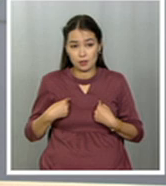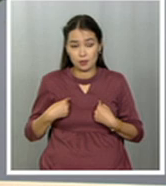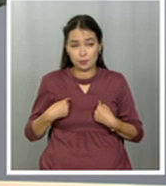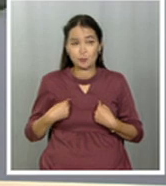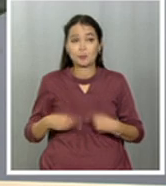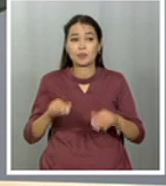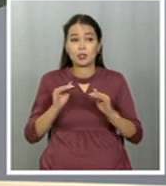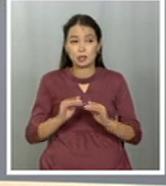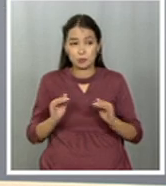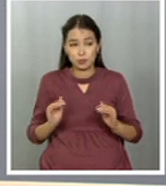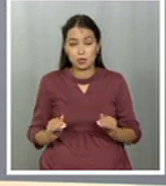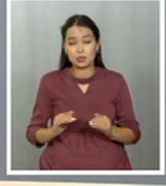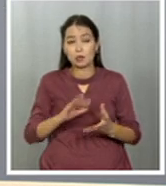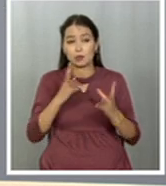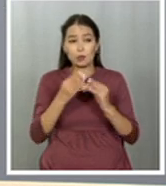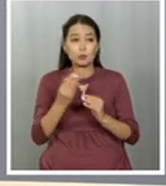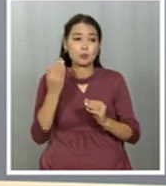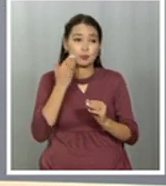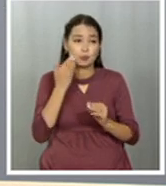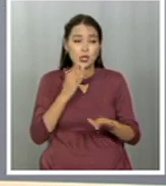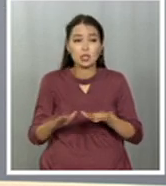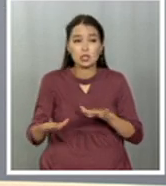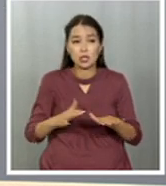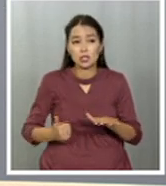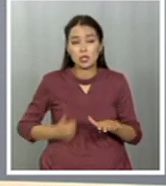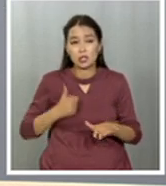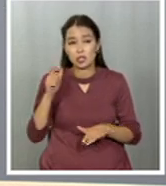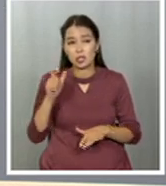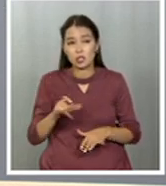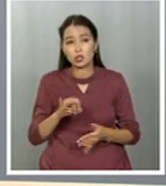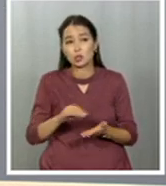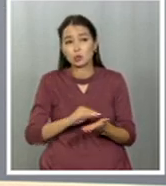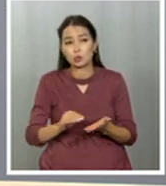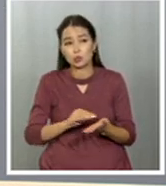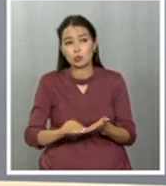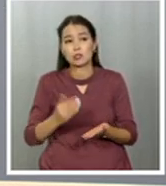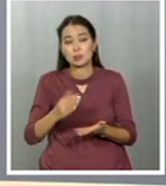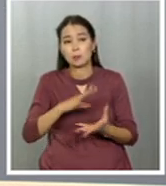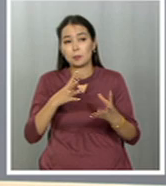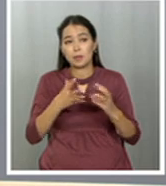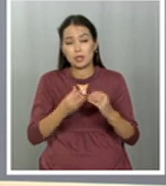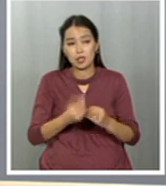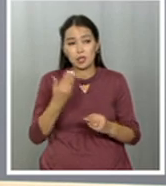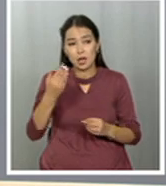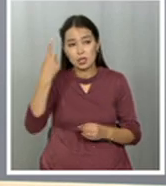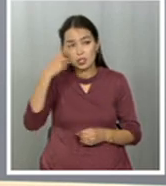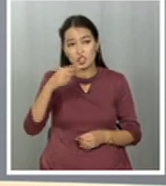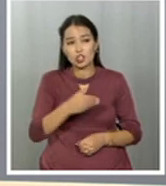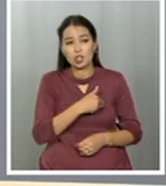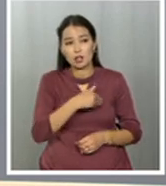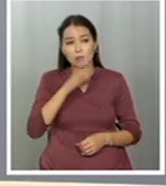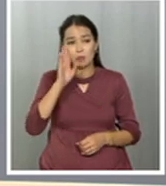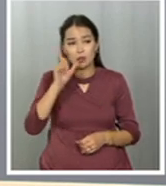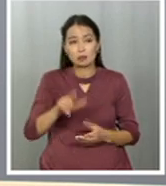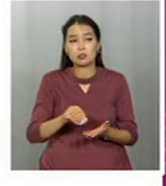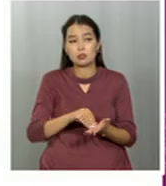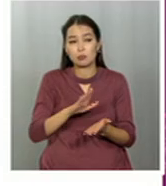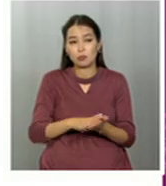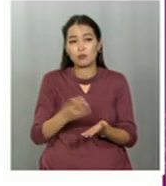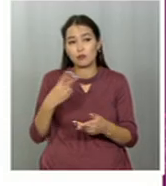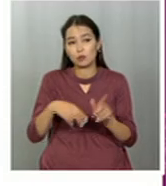Ребята, спрогнозируйте действия героев и сюжет повести при реализации желания мальчика, заполнив двухчастный